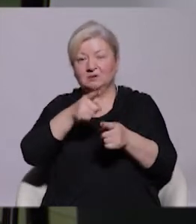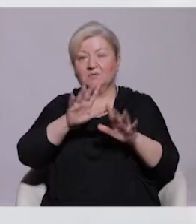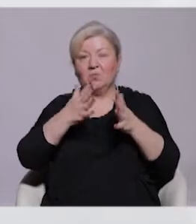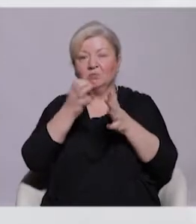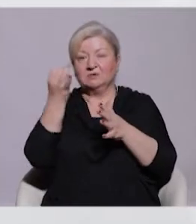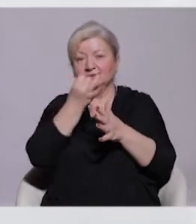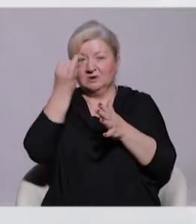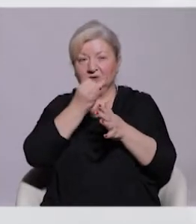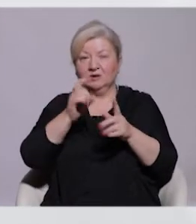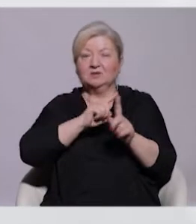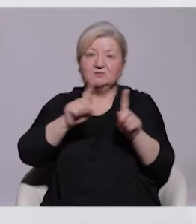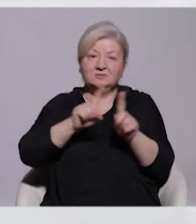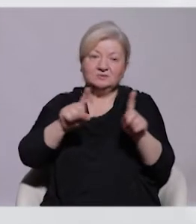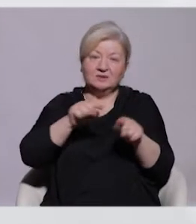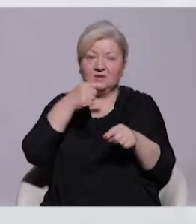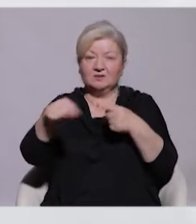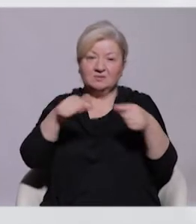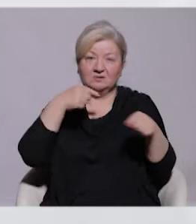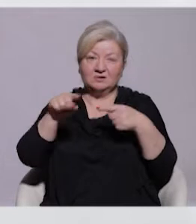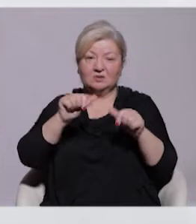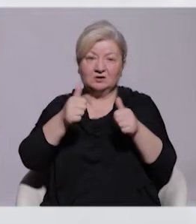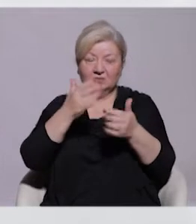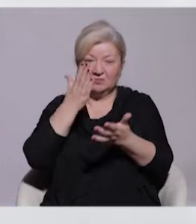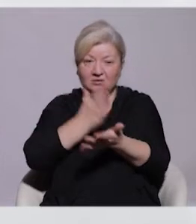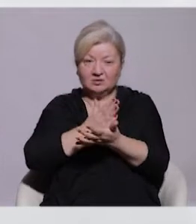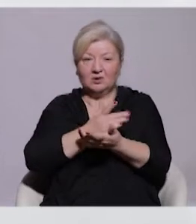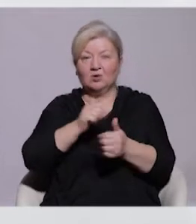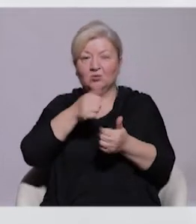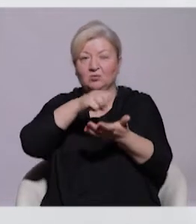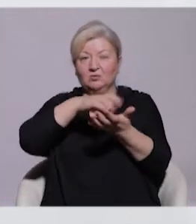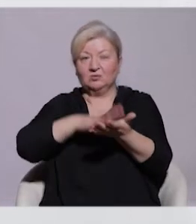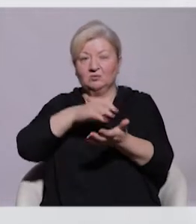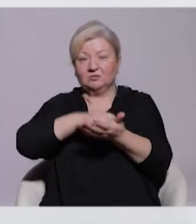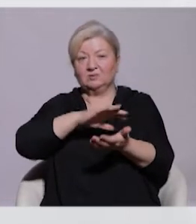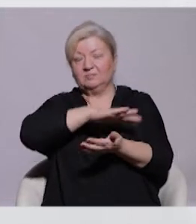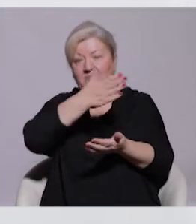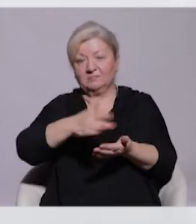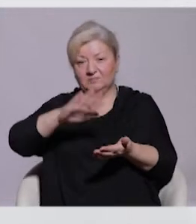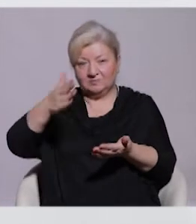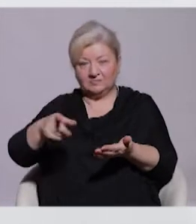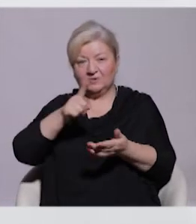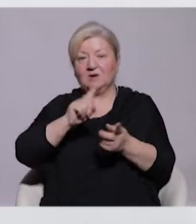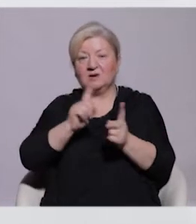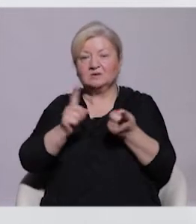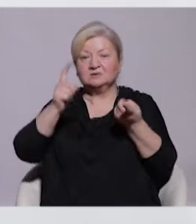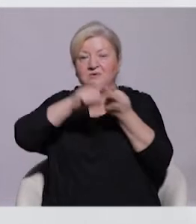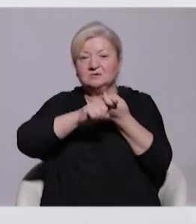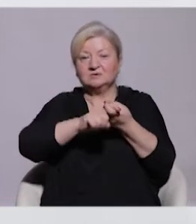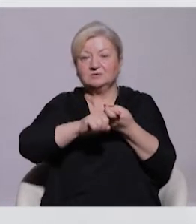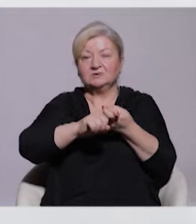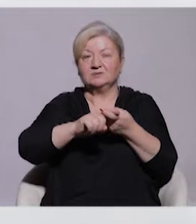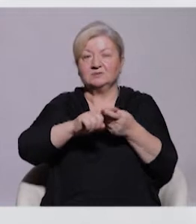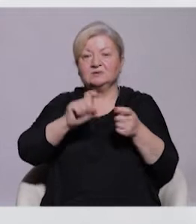საინტერესო, რითი განსხვავდება ერთმანეთისგან და როგორ ახვწეროთ მექანიკური ტალღები. რაზეა ტალღის სიჩქარე დამოკიდებული? განვიხილავთ